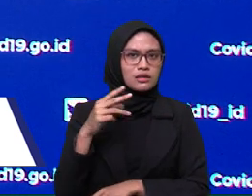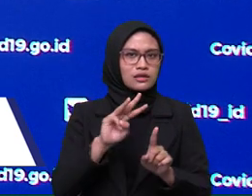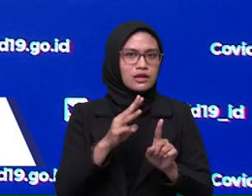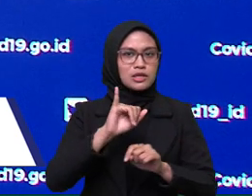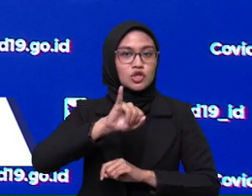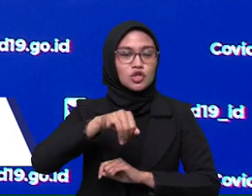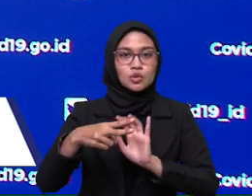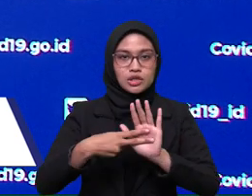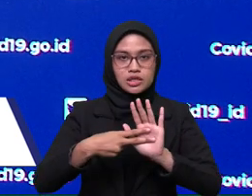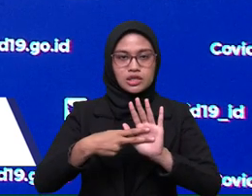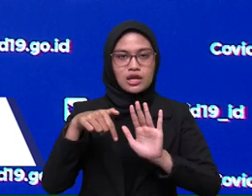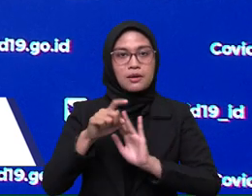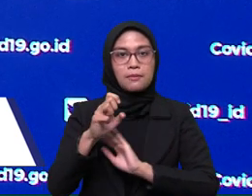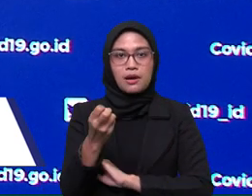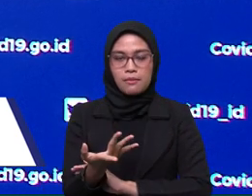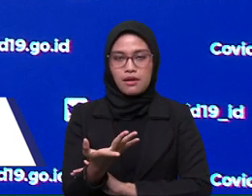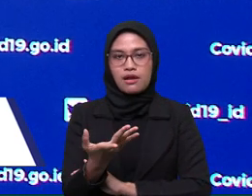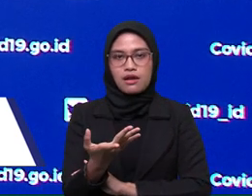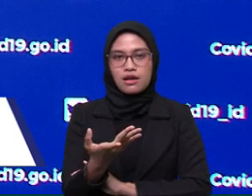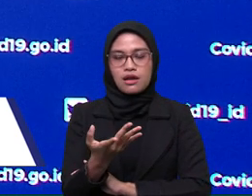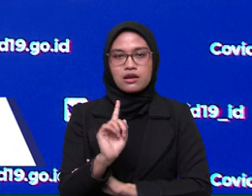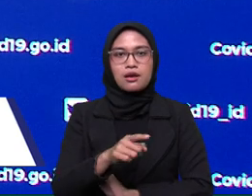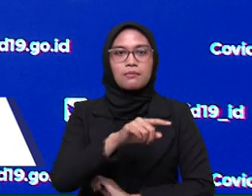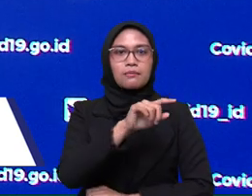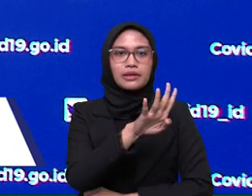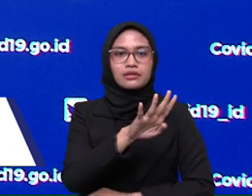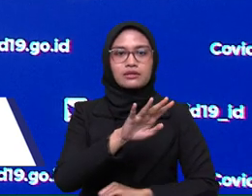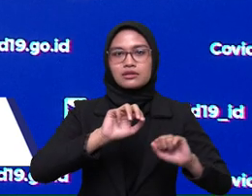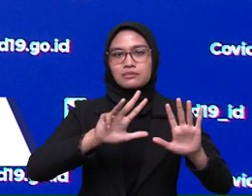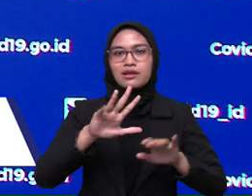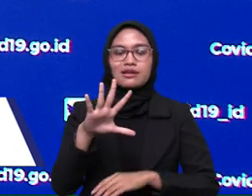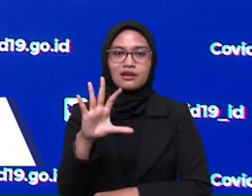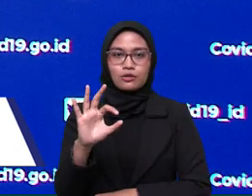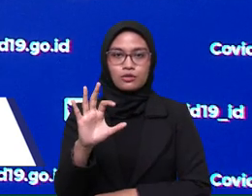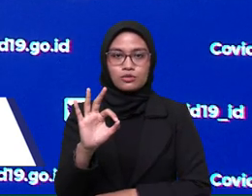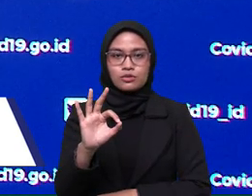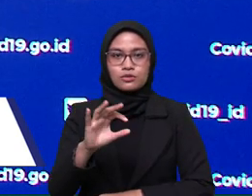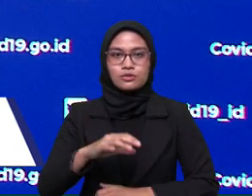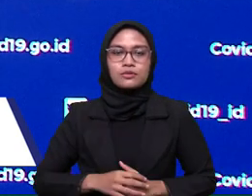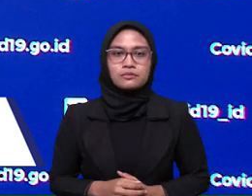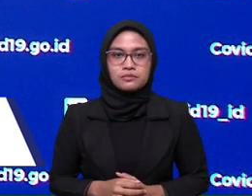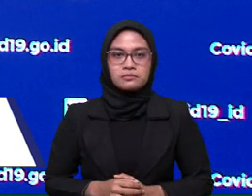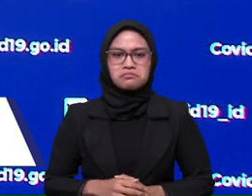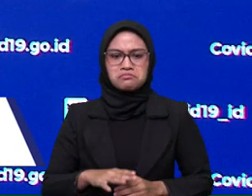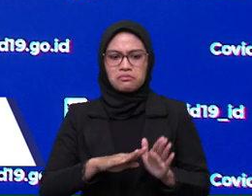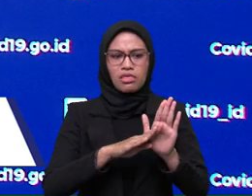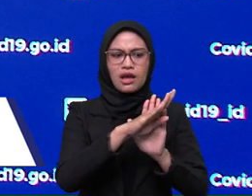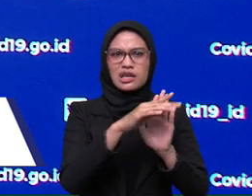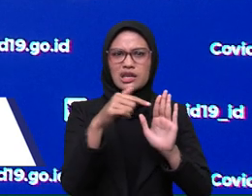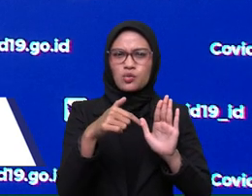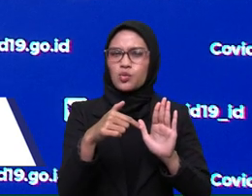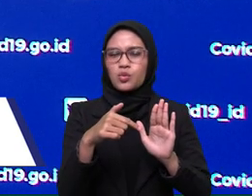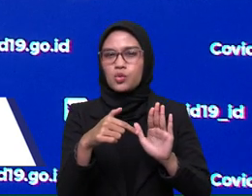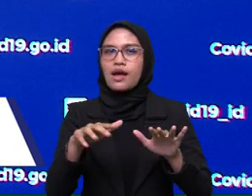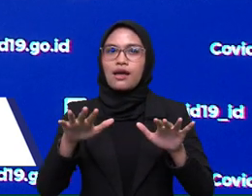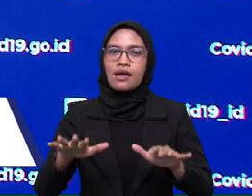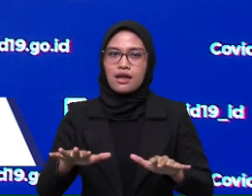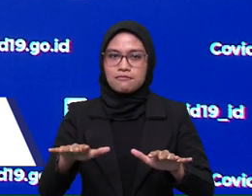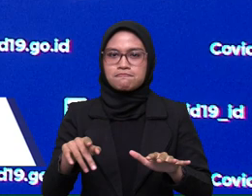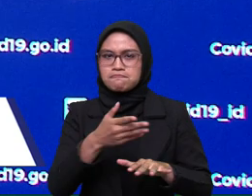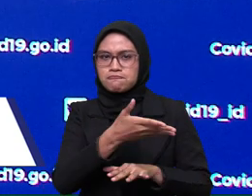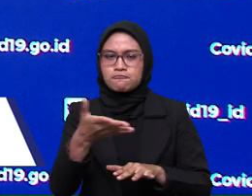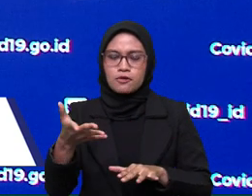2012 Kisar diangka 4900 tentunya kenaikan ini perlu untuk menjadi perhatian kita